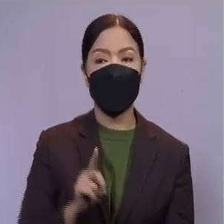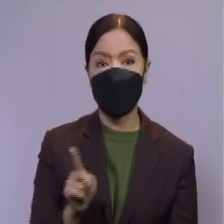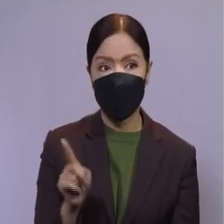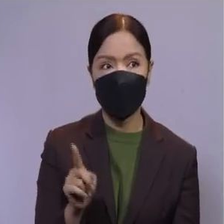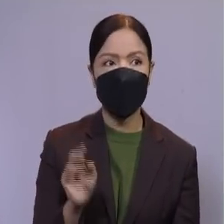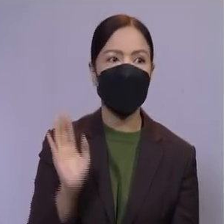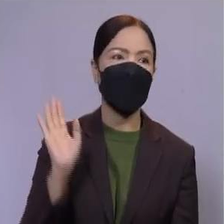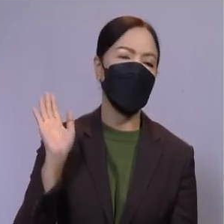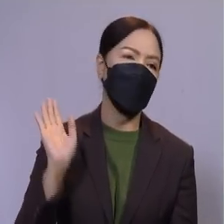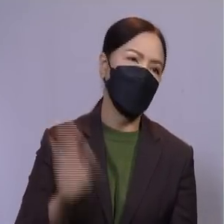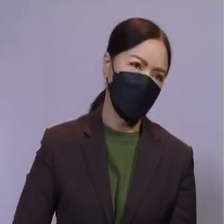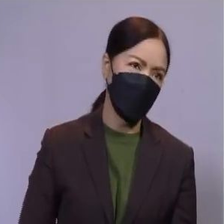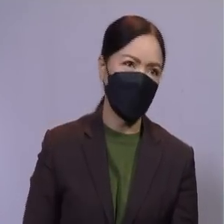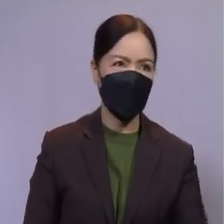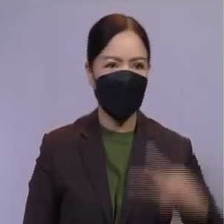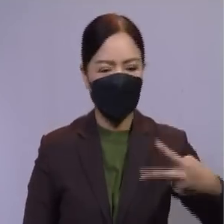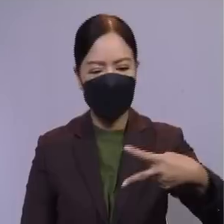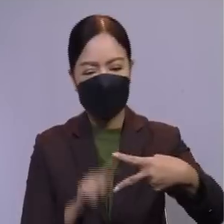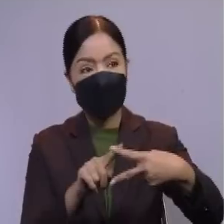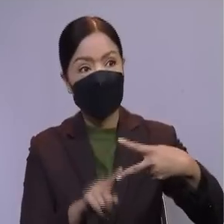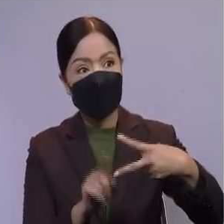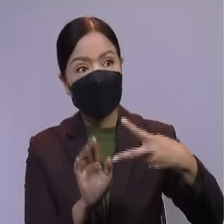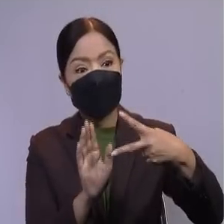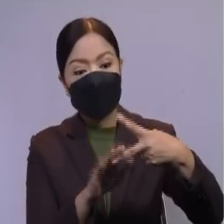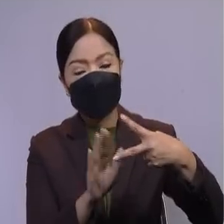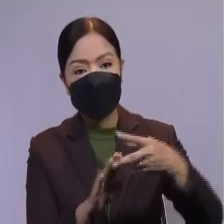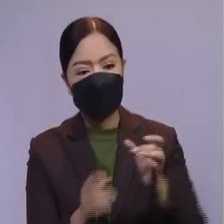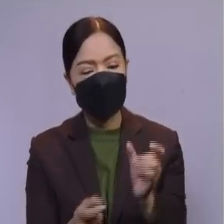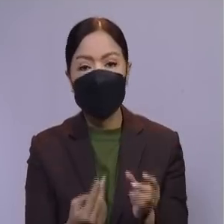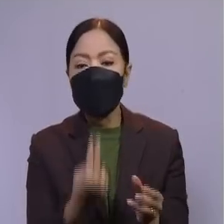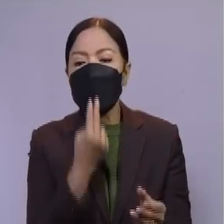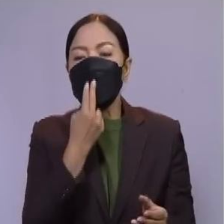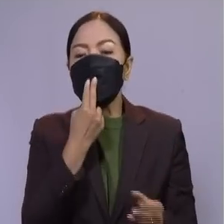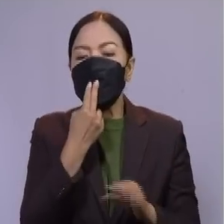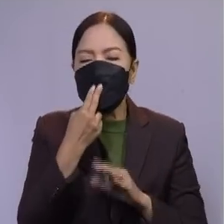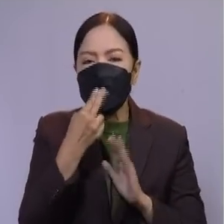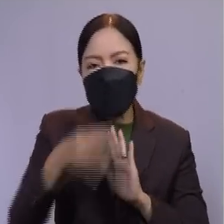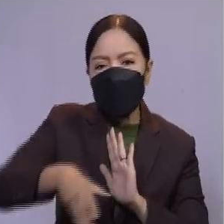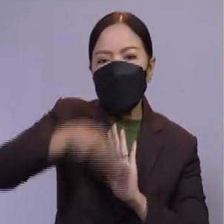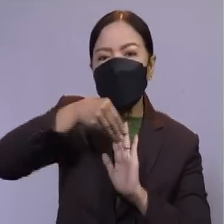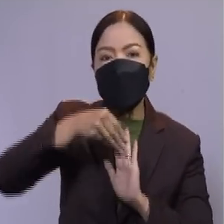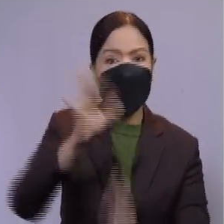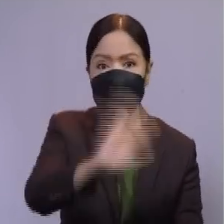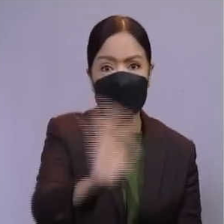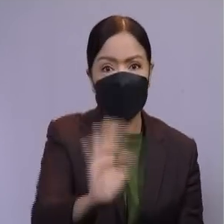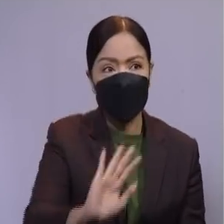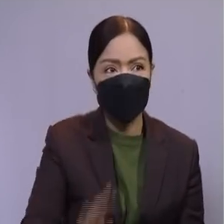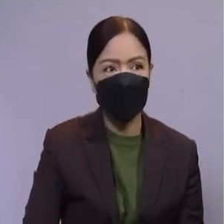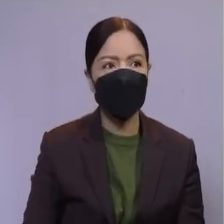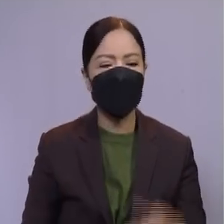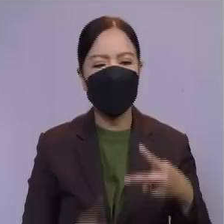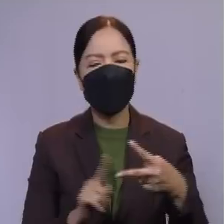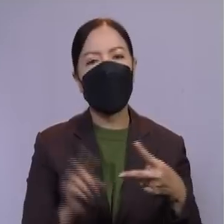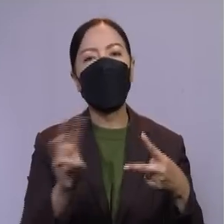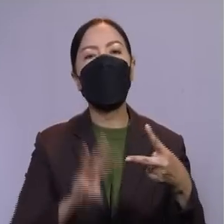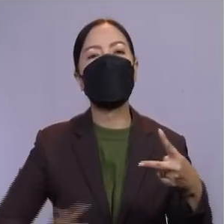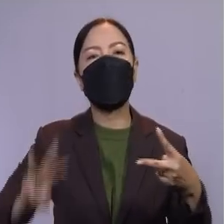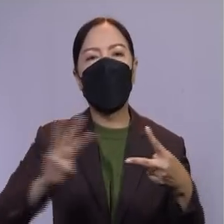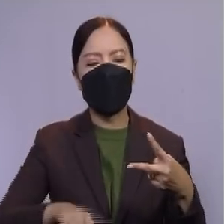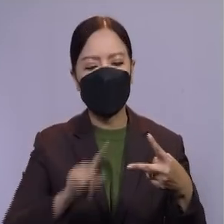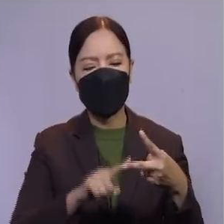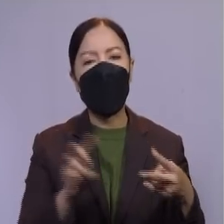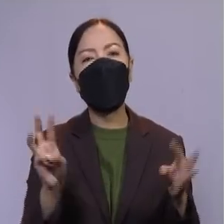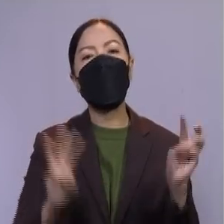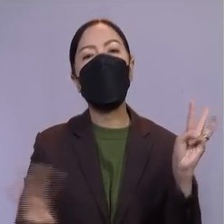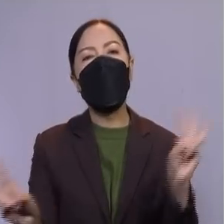Blankเลยไม่ใช่ Power Bankนะที่เป็นชาร์จพลังงานไม่ใช่นะครับวิกฤตพลังงานเป็นปัญหาสาหัสคนไทยครับเรียกว่าหลาย